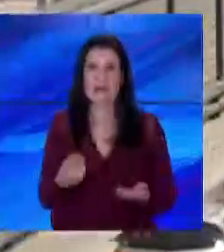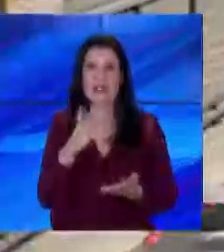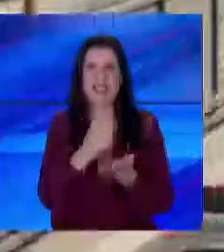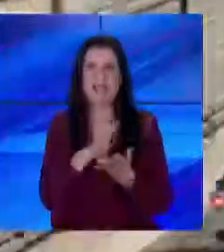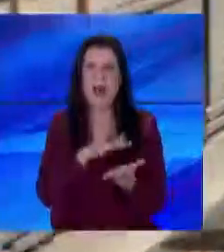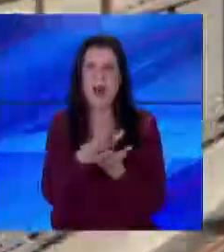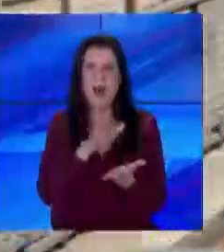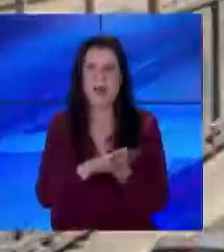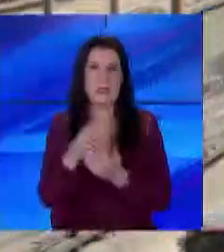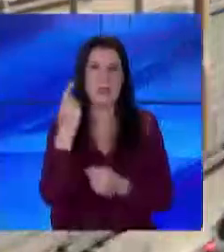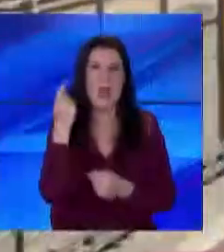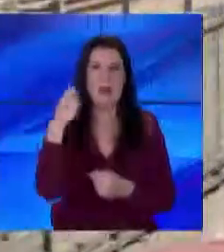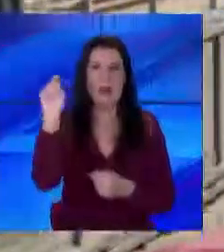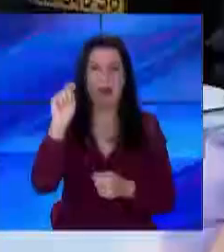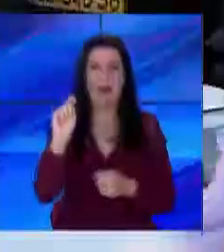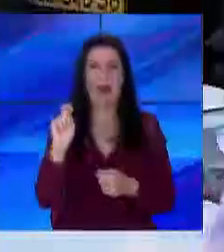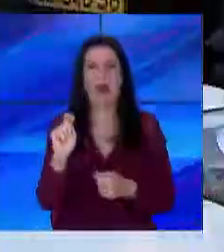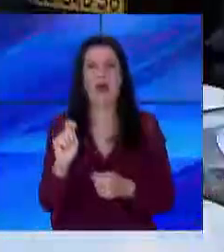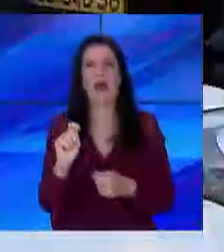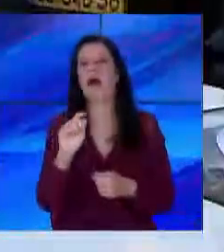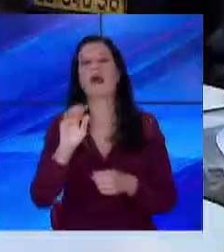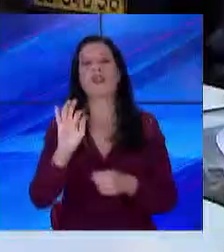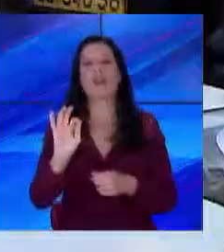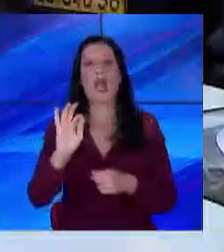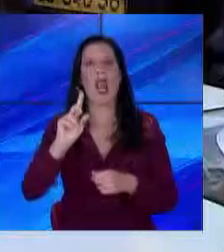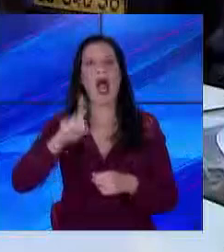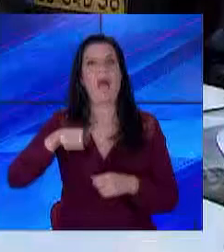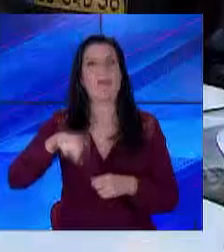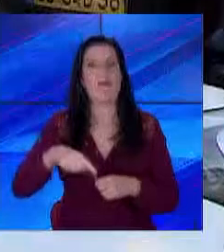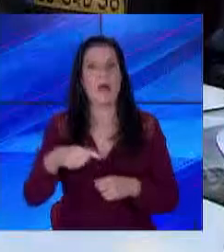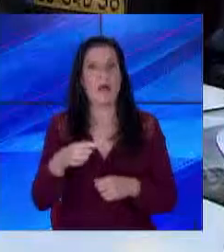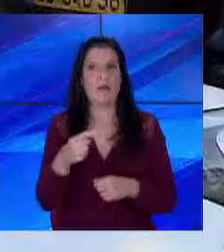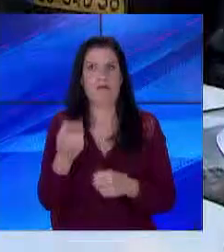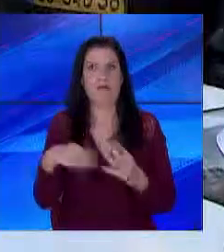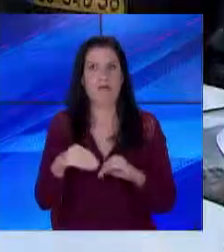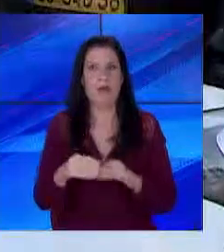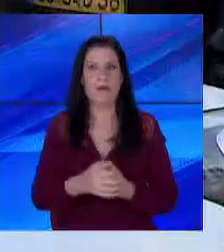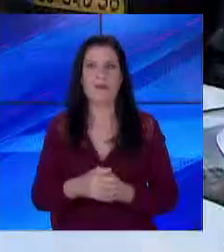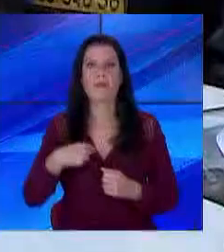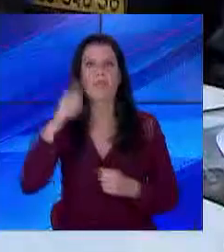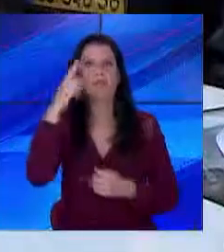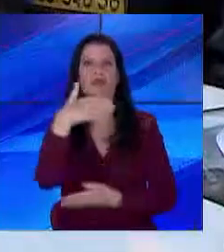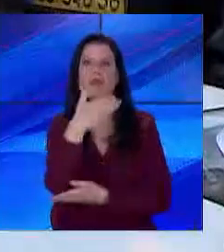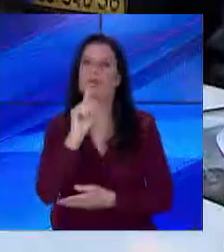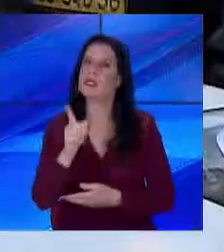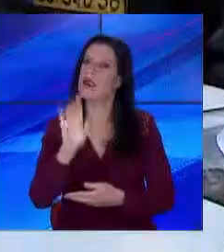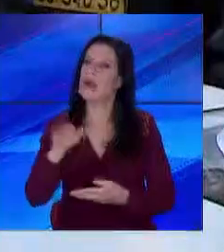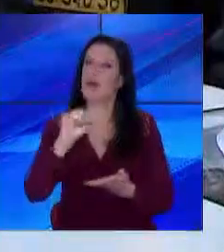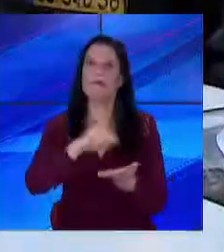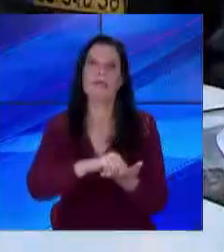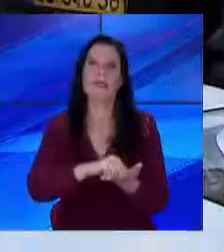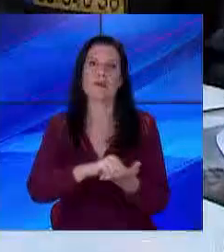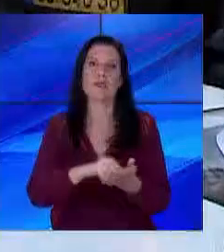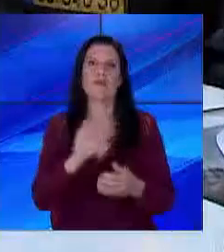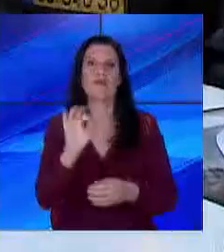של אלפי שקלים למשפחה. זה משהו שבעיניי המדינה צריכה להשתתף איתו בצורה כזאת או אחרת, בכדי שגם אנשים